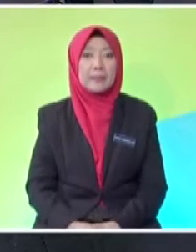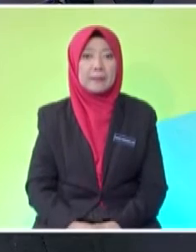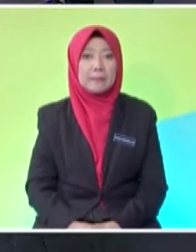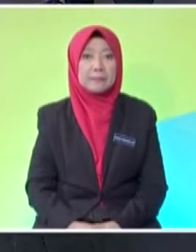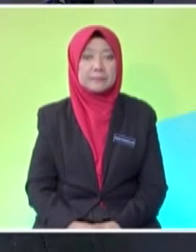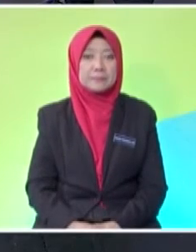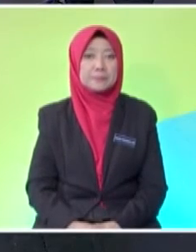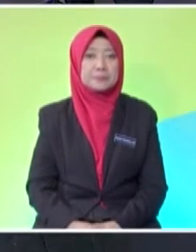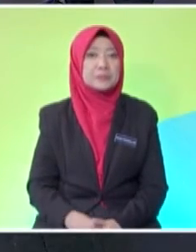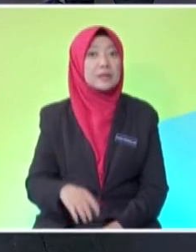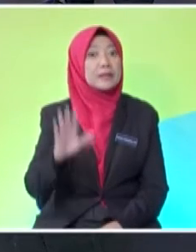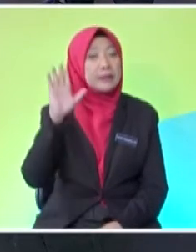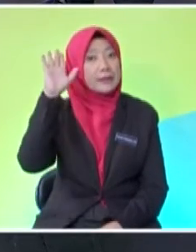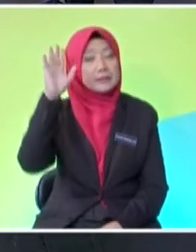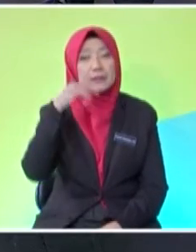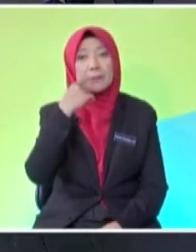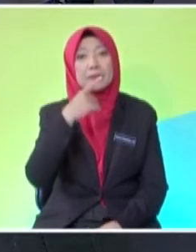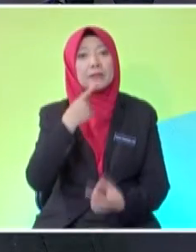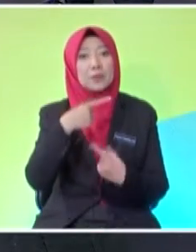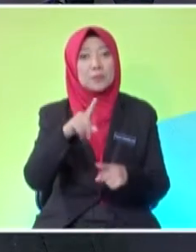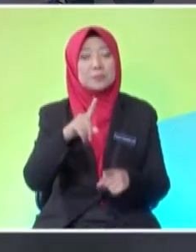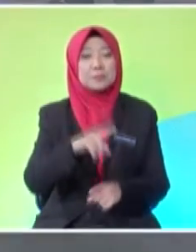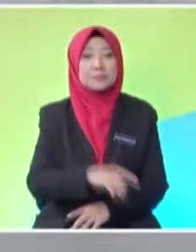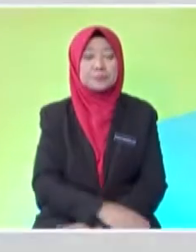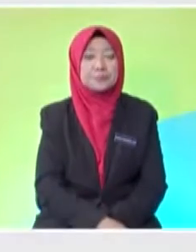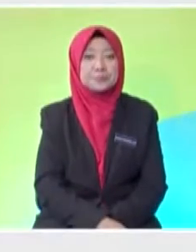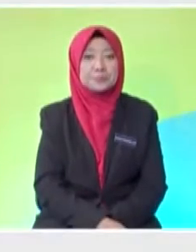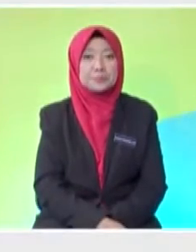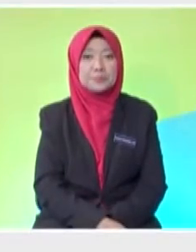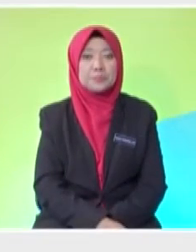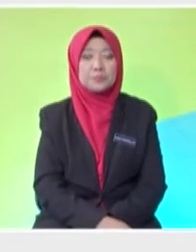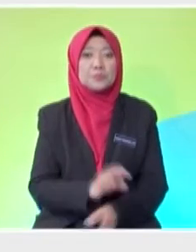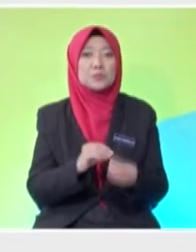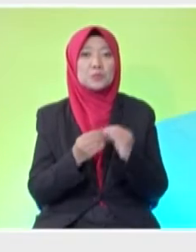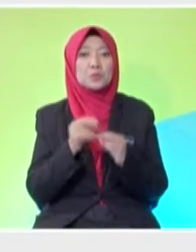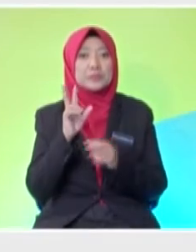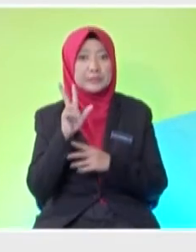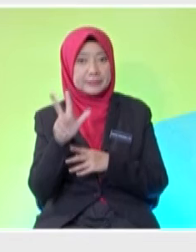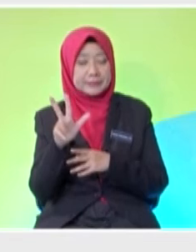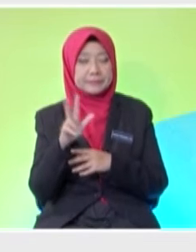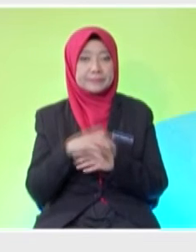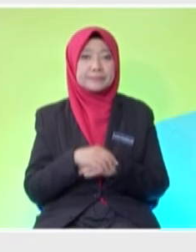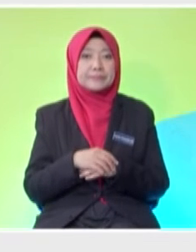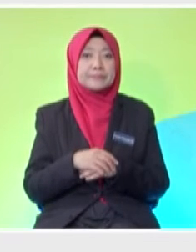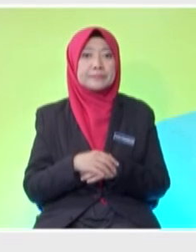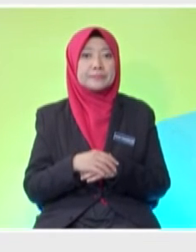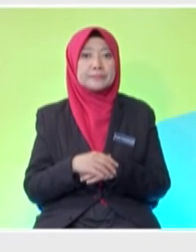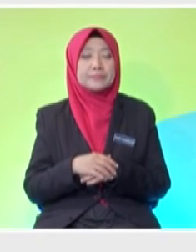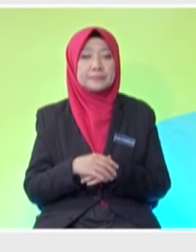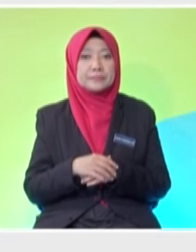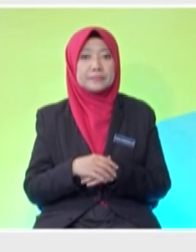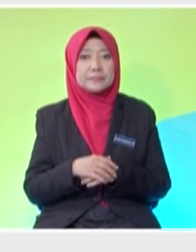Okey, sila angkat tangan untuk Angkat tangan, soalan siapa nombor nak 3. cuba? Nak jawab soalan nombor 3? Okey, Okey, Haris. silakan Haris.